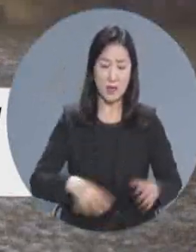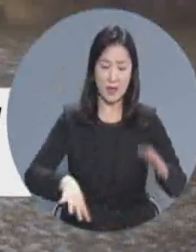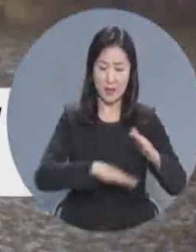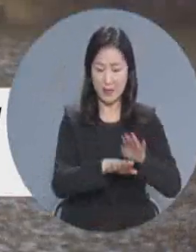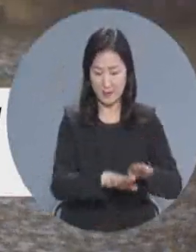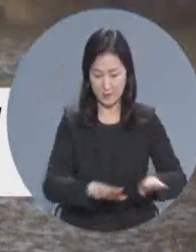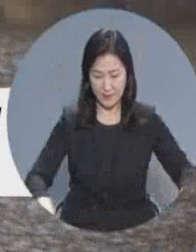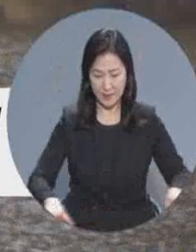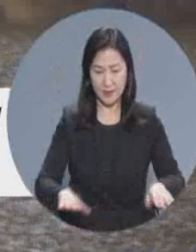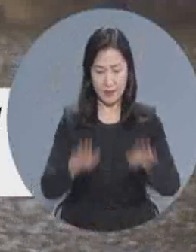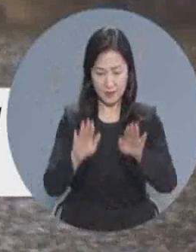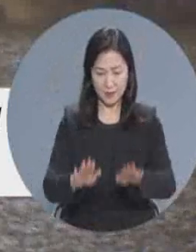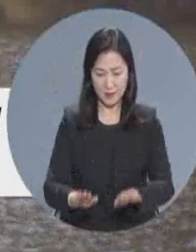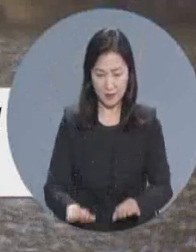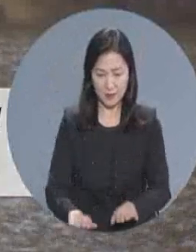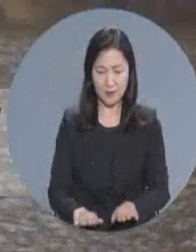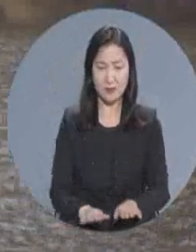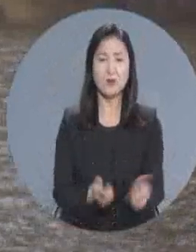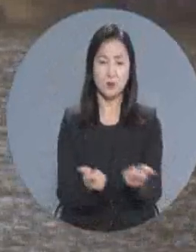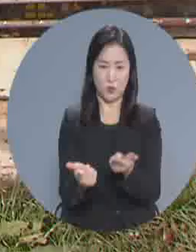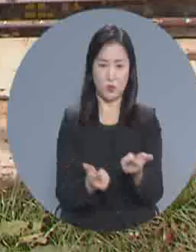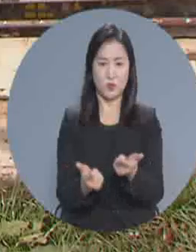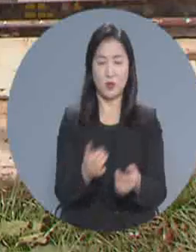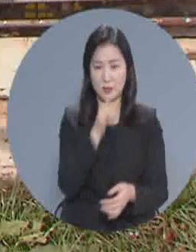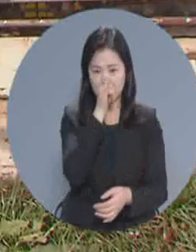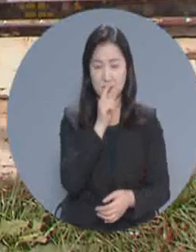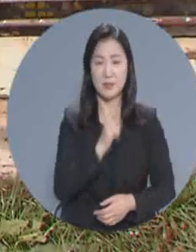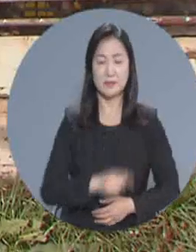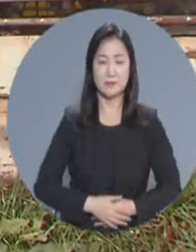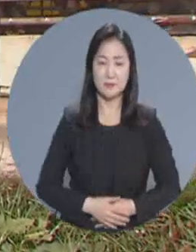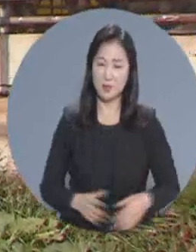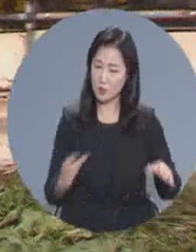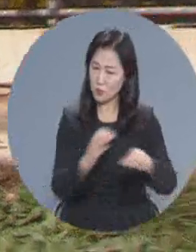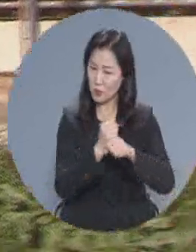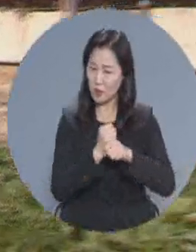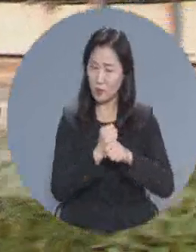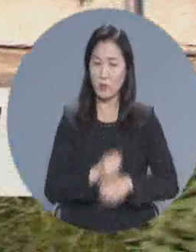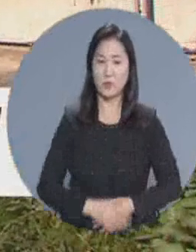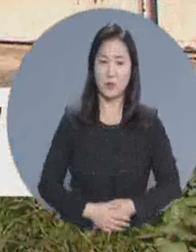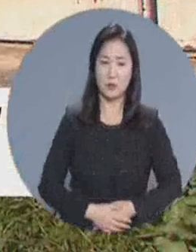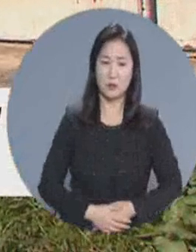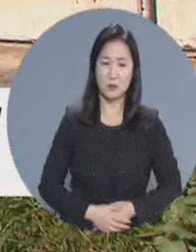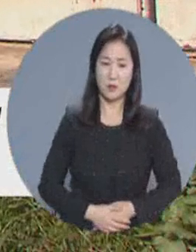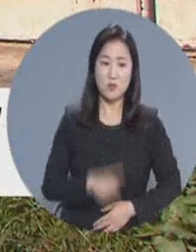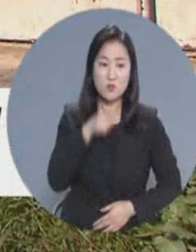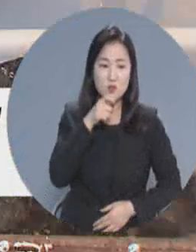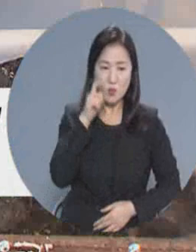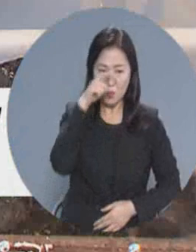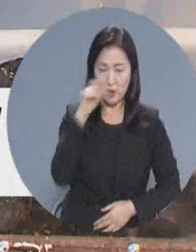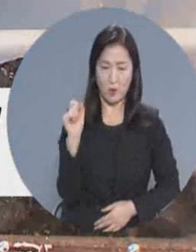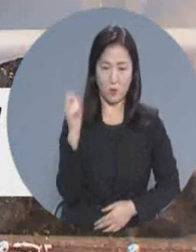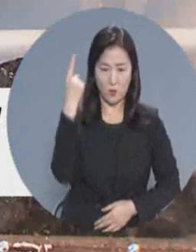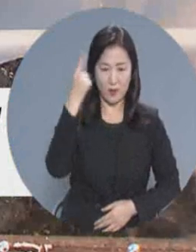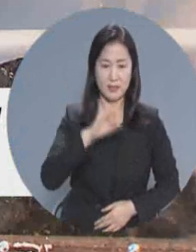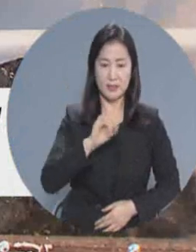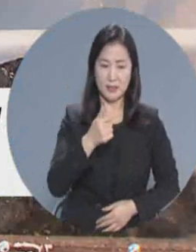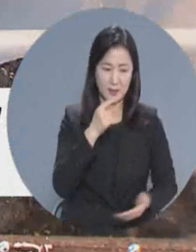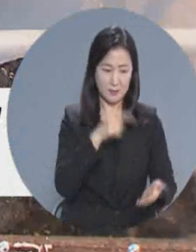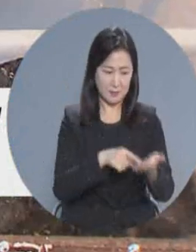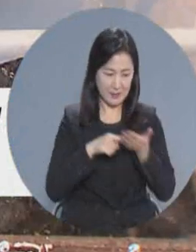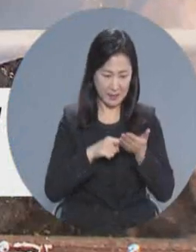바닥에 가라앉히는 작용을 한다고 조언합니다. 종합하면 축산 오염원의 근거인 인이 덜